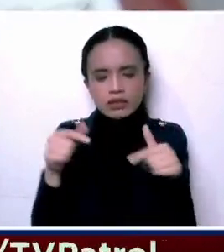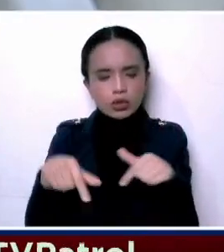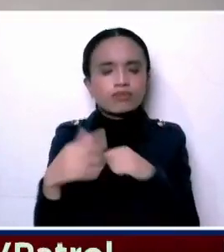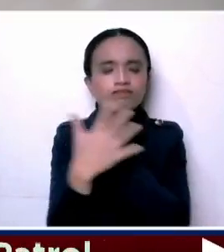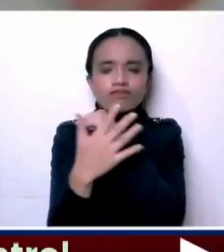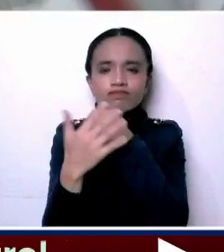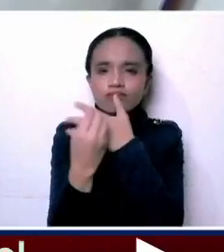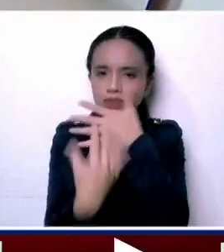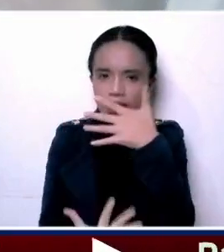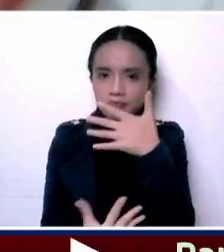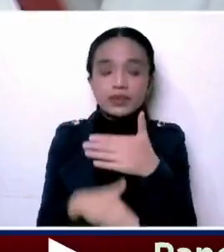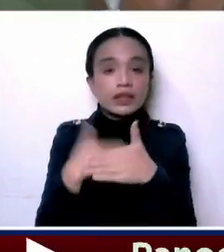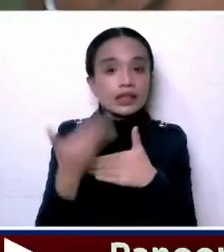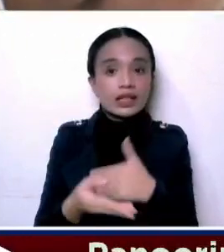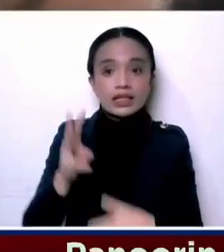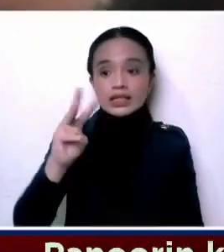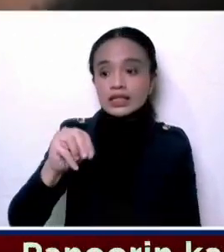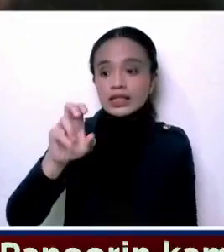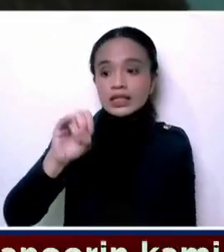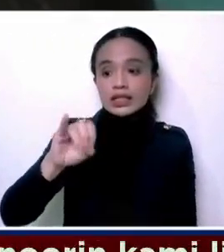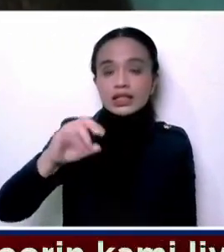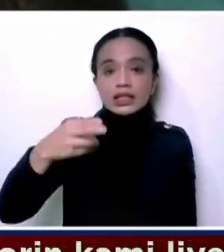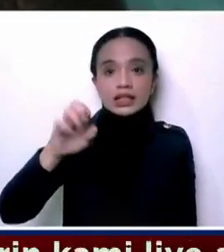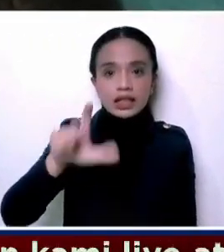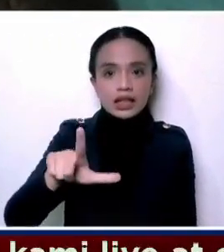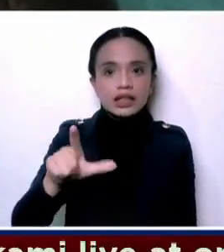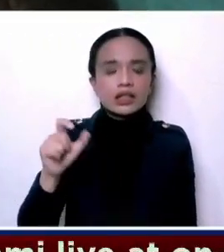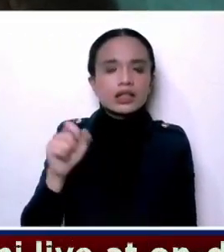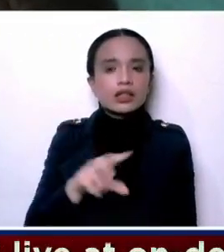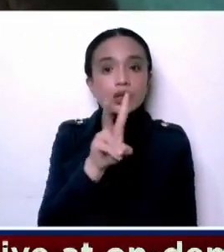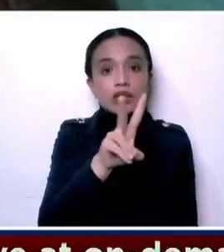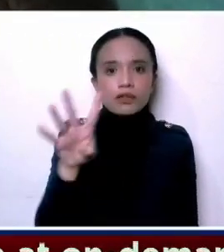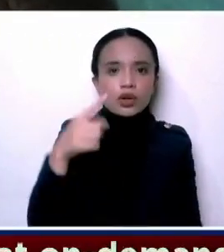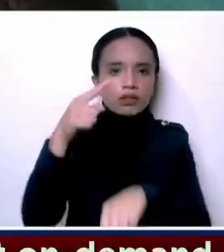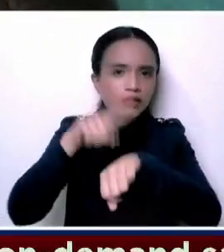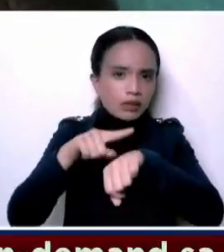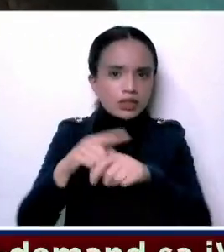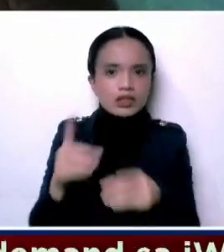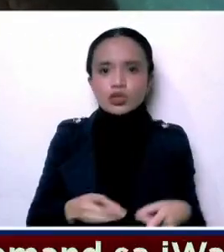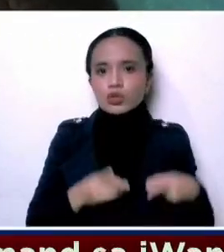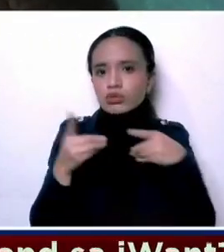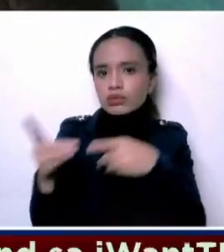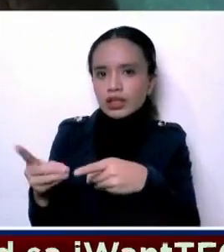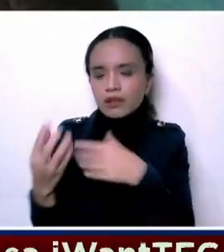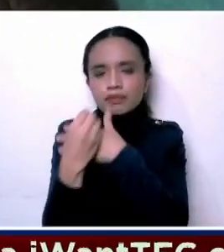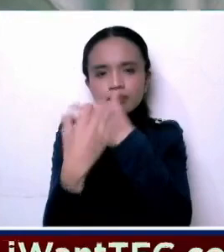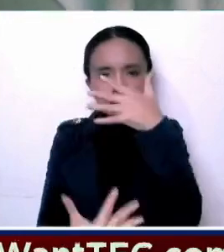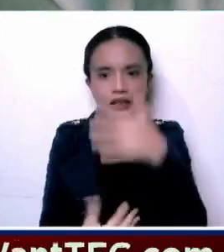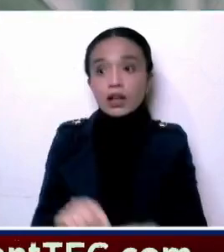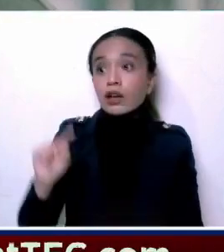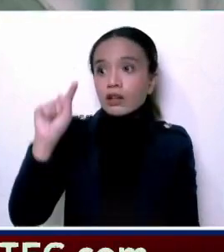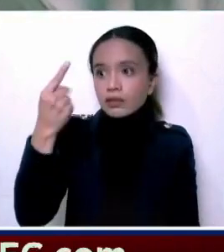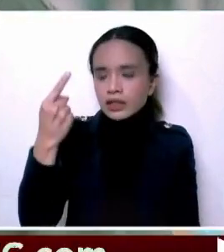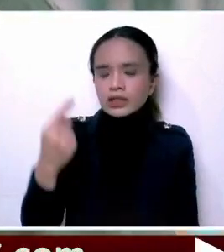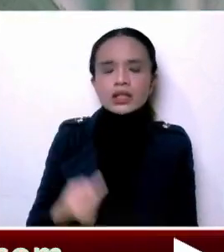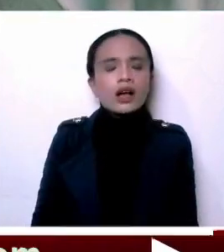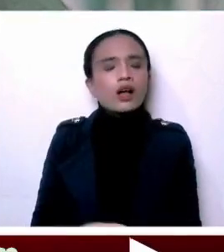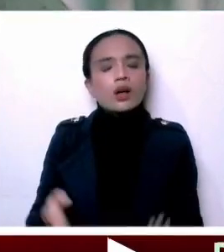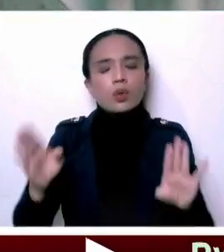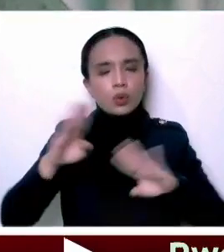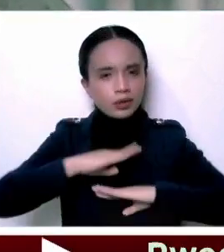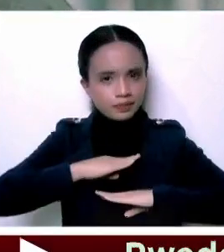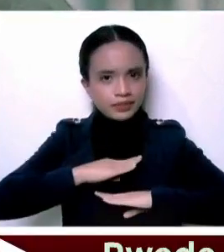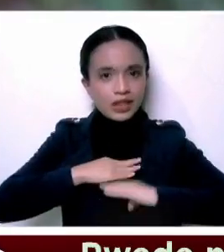Rimarosa naman, ika-24 na beses nang nagdo-donate ng dugo. Una-una ho, nakakagaan ho ng loob. Kasi